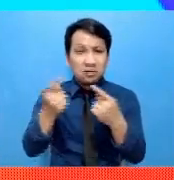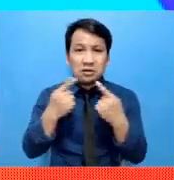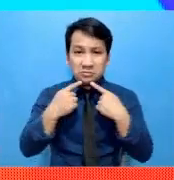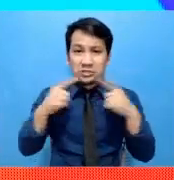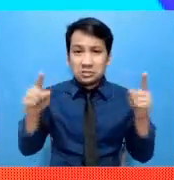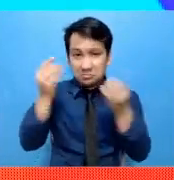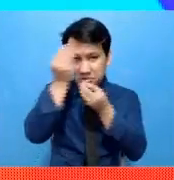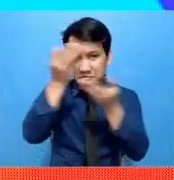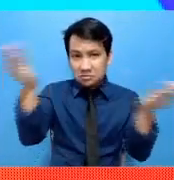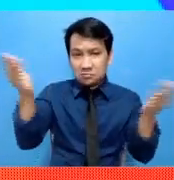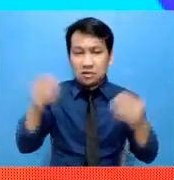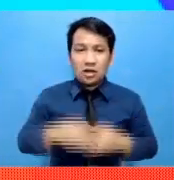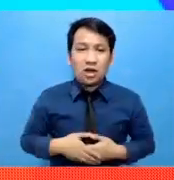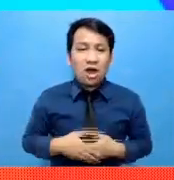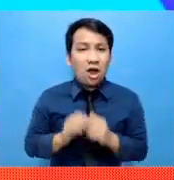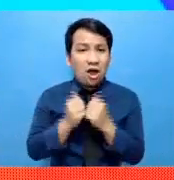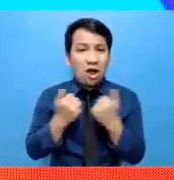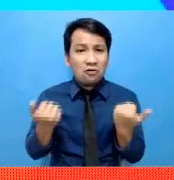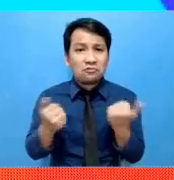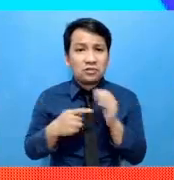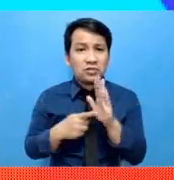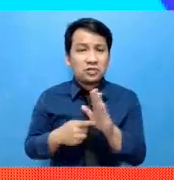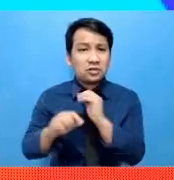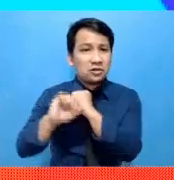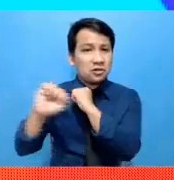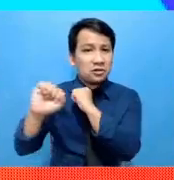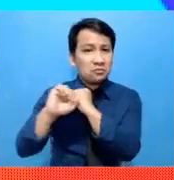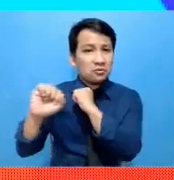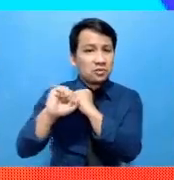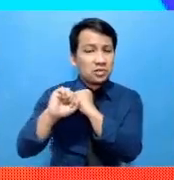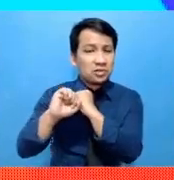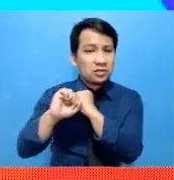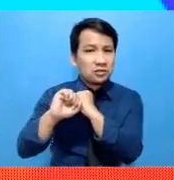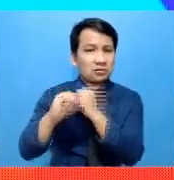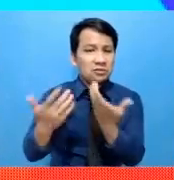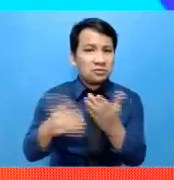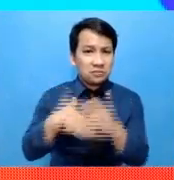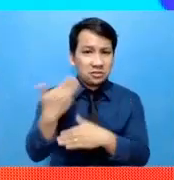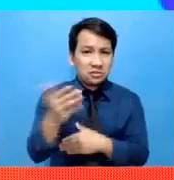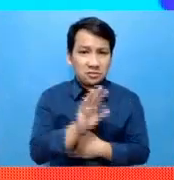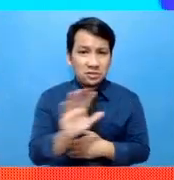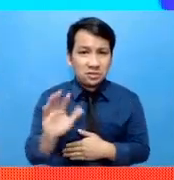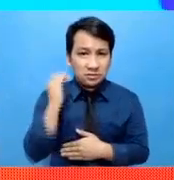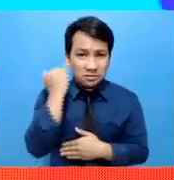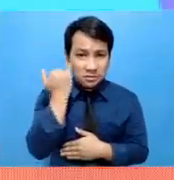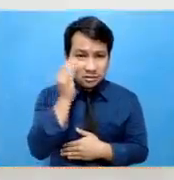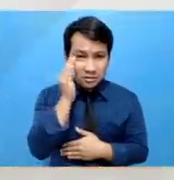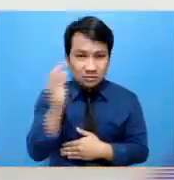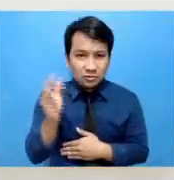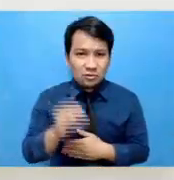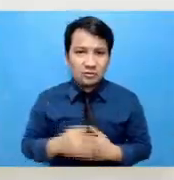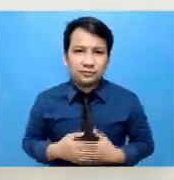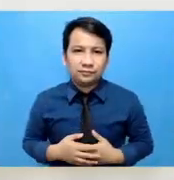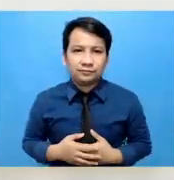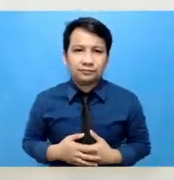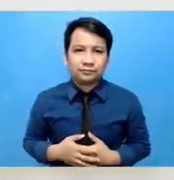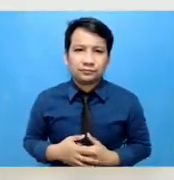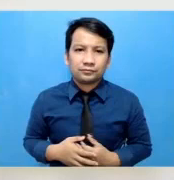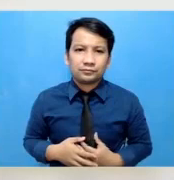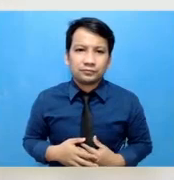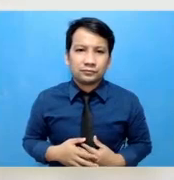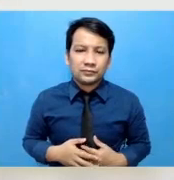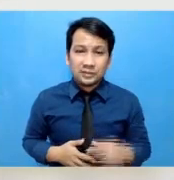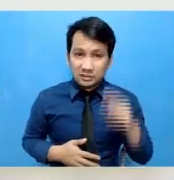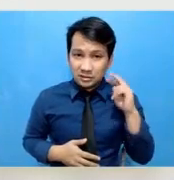magparamdam gamit ang umano'y advokasya nila. Nasa frontline ng balitang yan si Jen Calimon. Okay, ang second natin